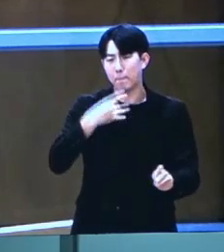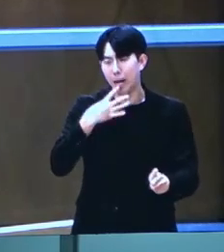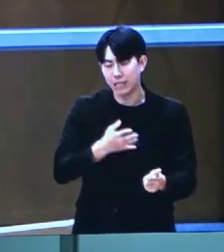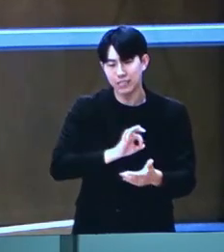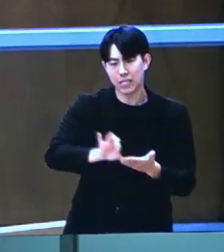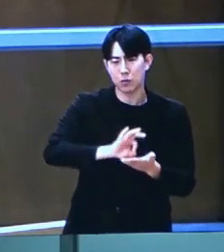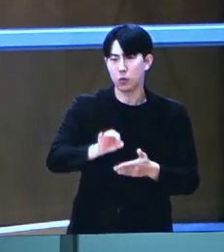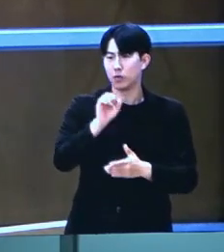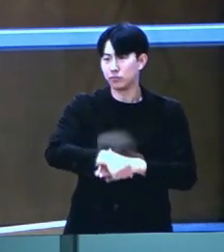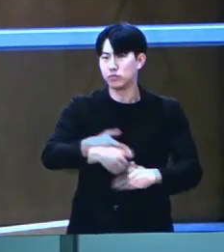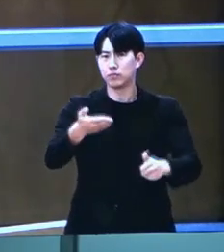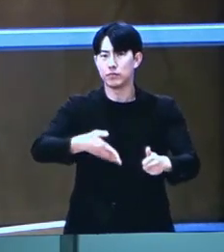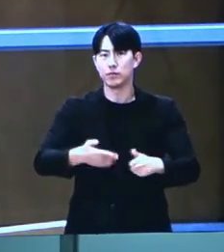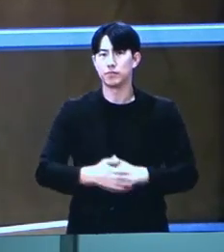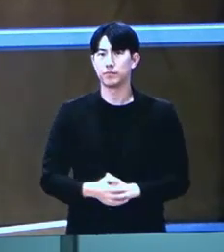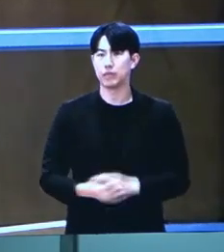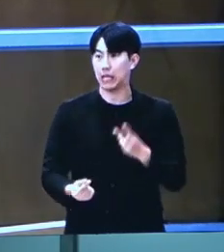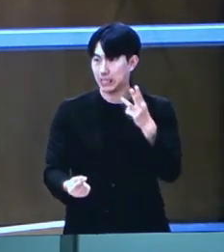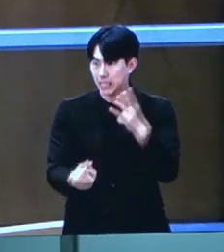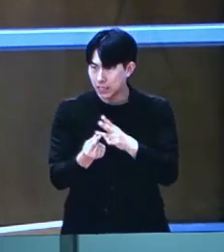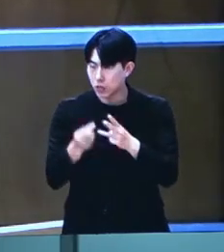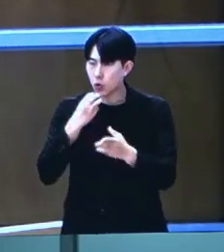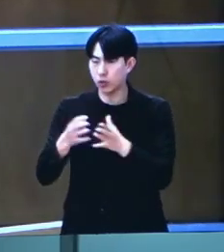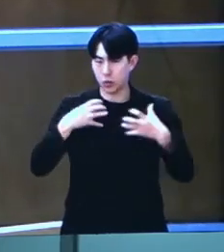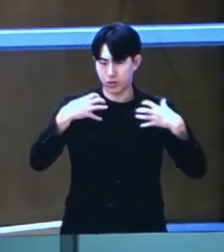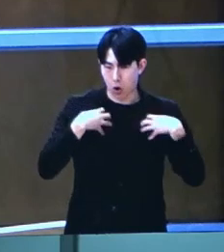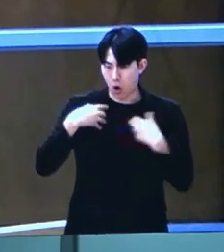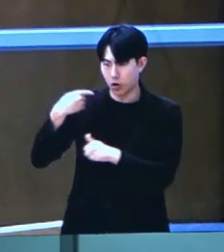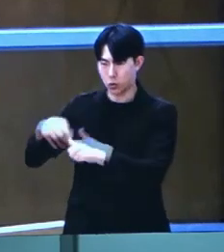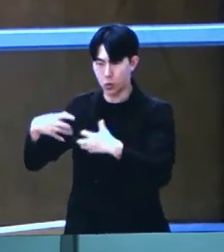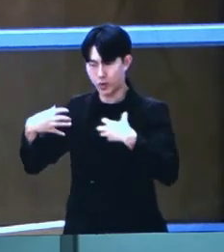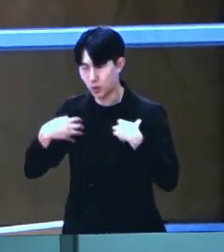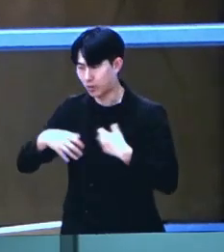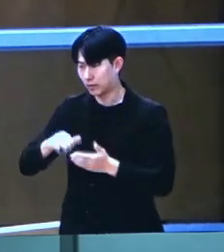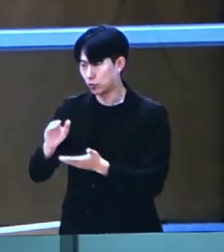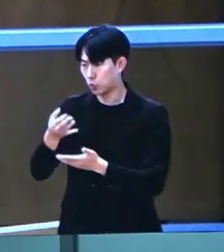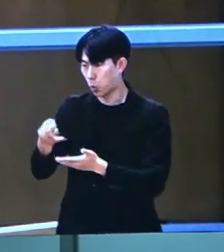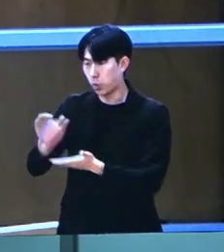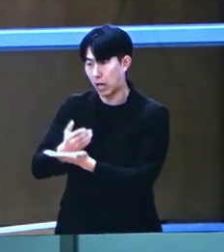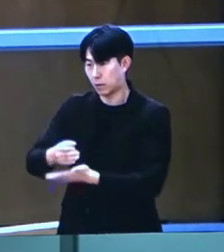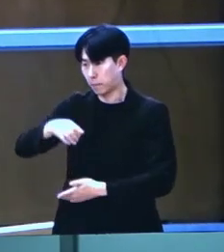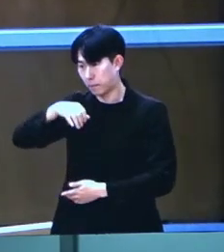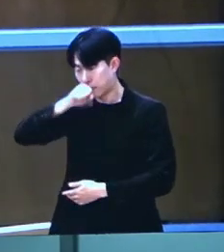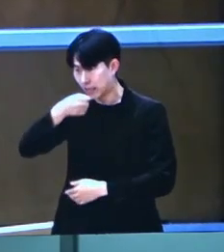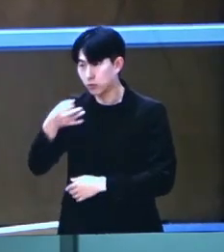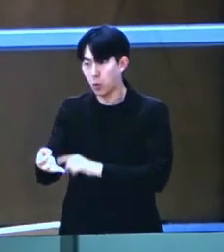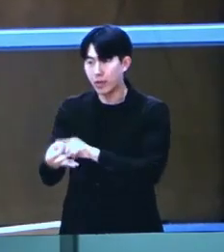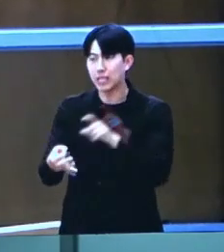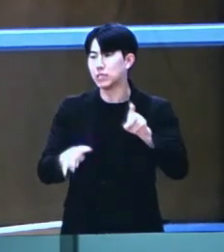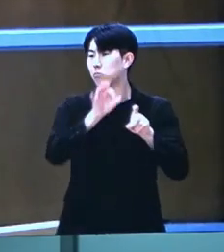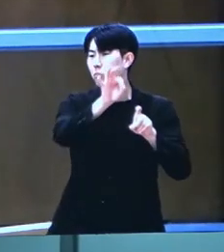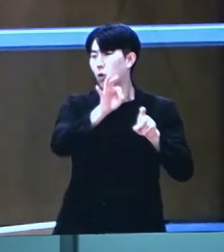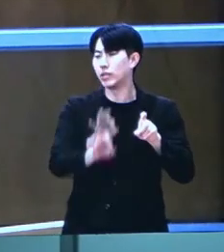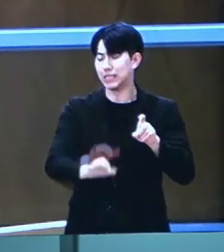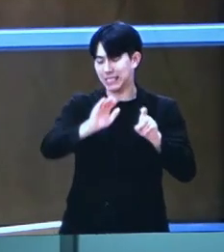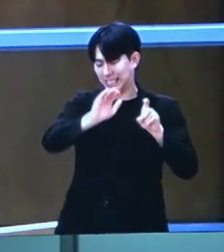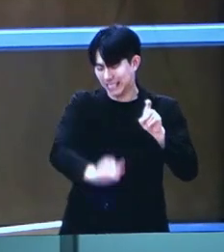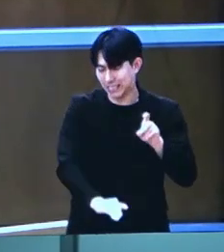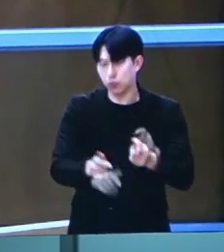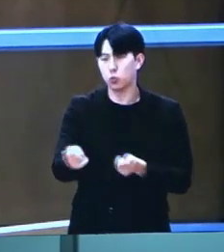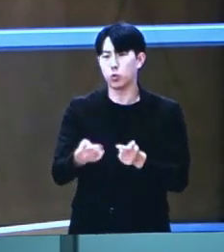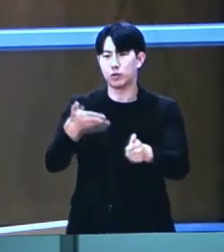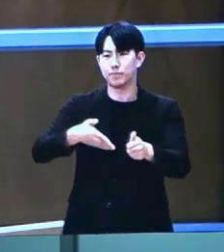셋째, 도청, 경기도 교육청의 분담비율 또한 10% 이하로 조정해 주십시오. 도청